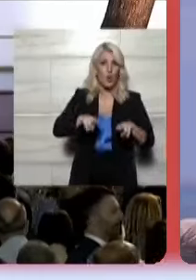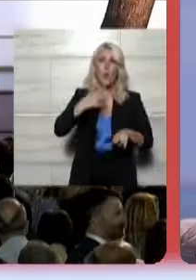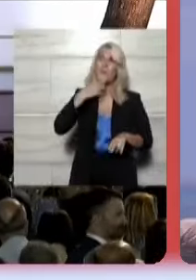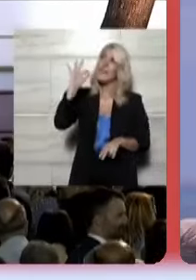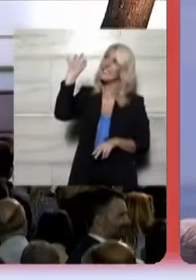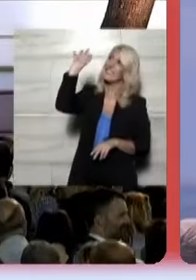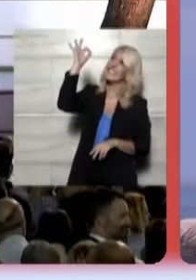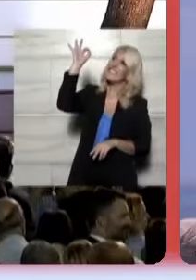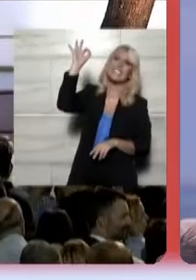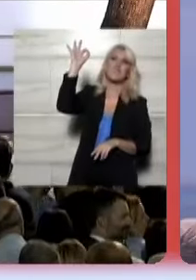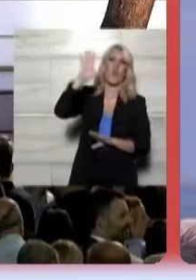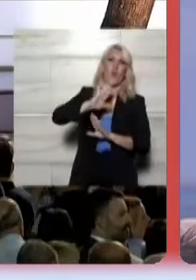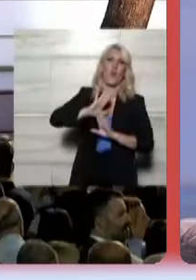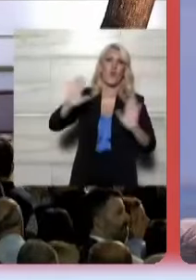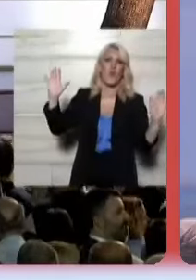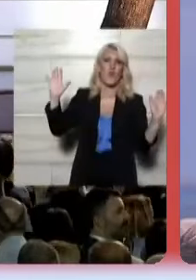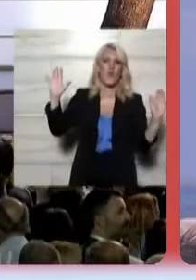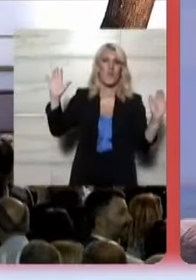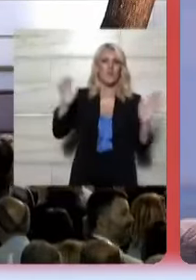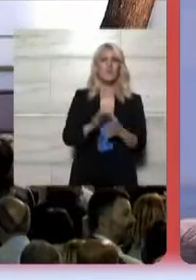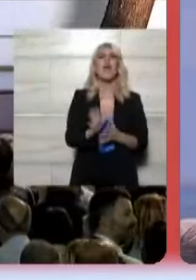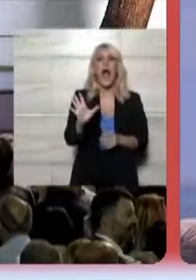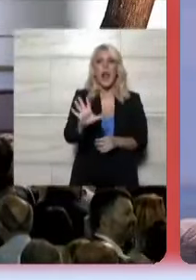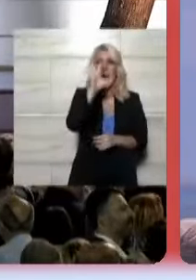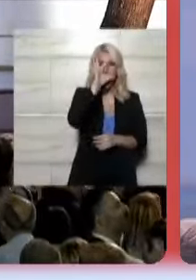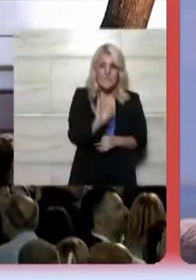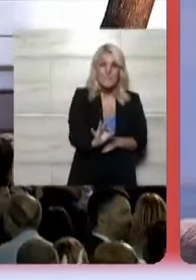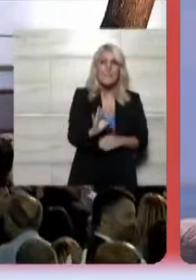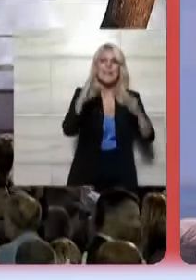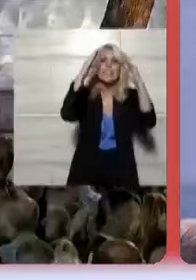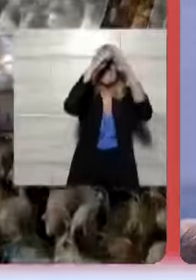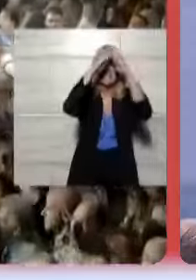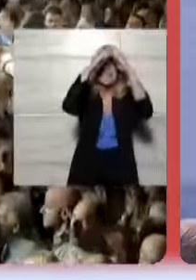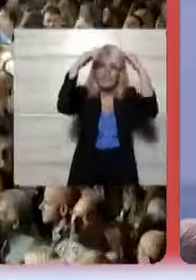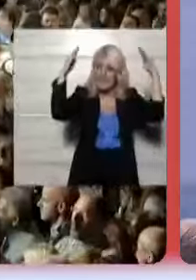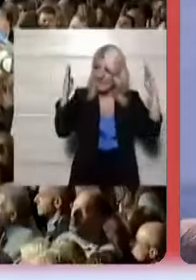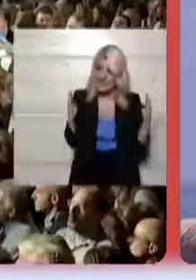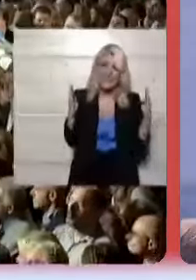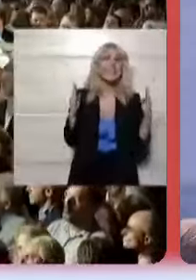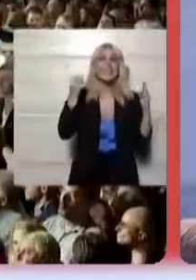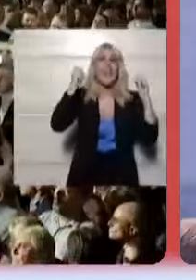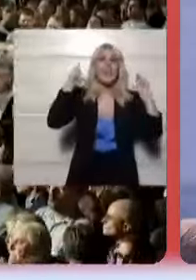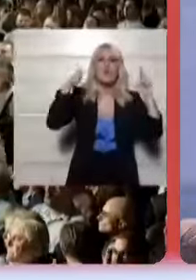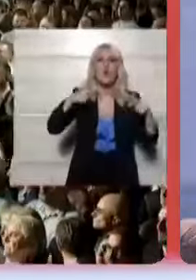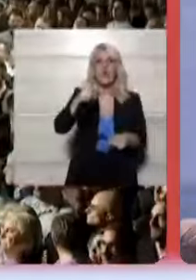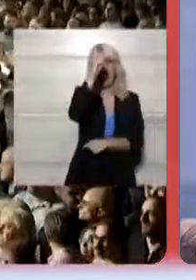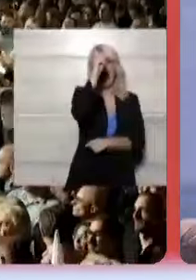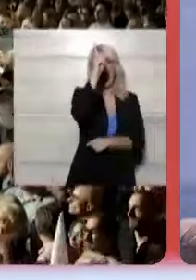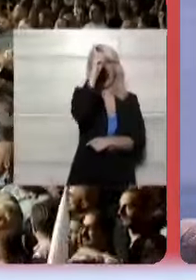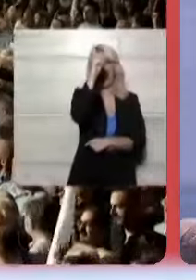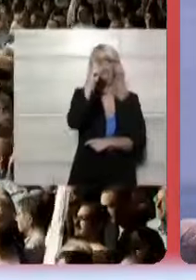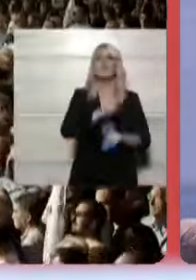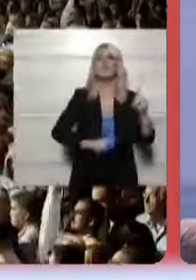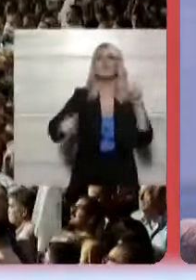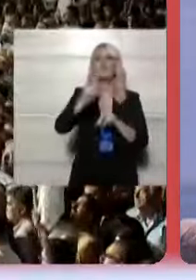έχει καταρρεύσει, κατανοούν όλοι αυτοί οι άνθρωποι, οι οποίοι είχαν και μια παραταξιακή συνέστηση και συνείδηση, ότι είναι όντως μια ευκαιρία να επανασυσπηρώσει τον